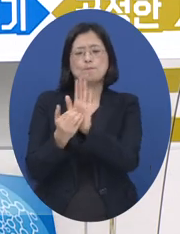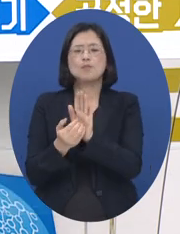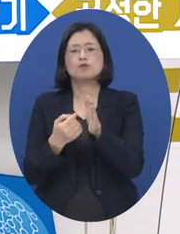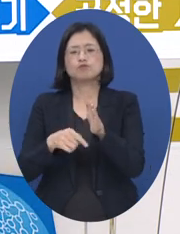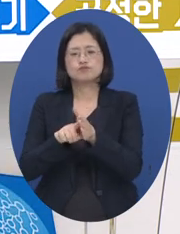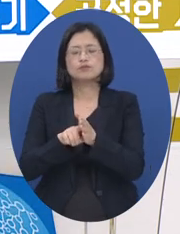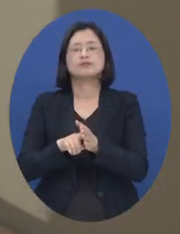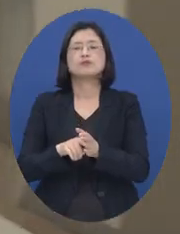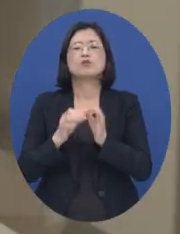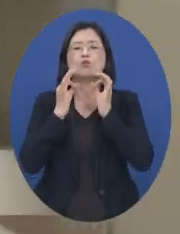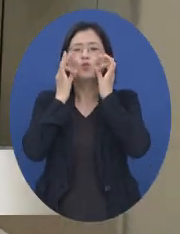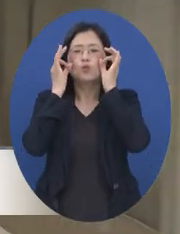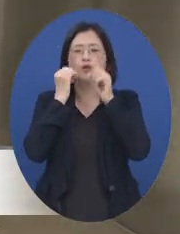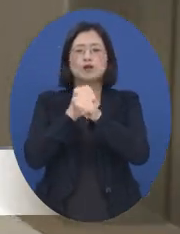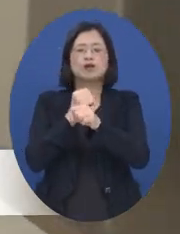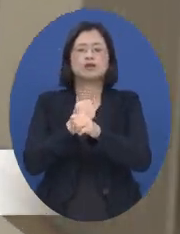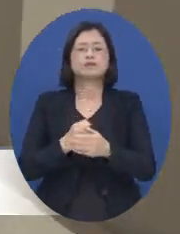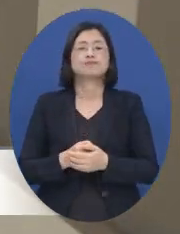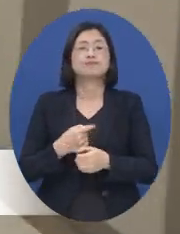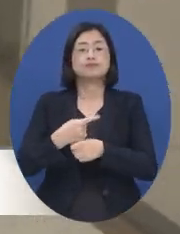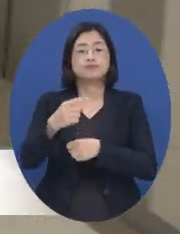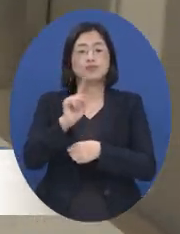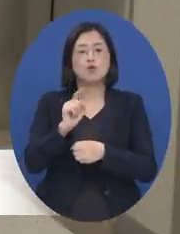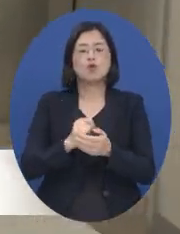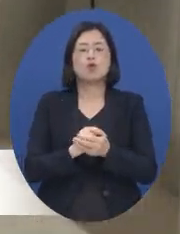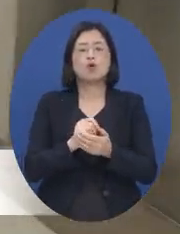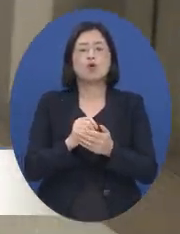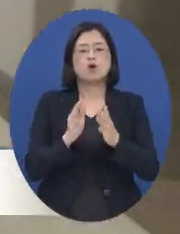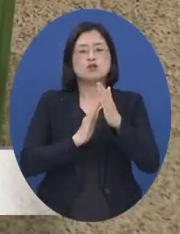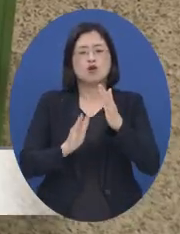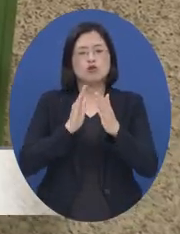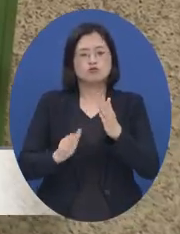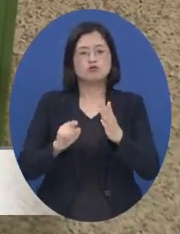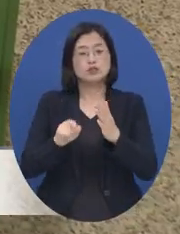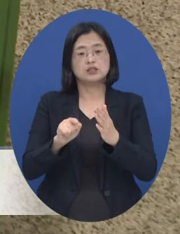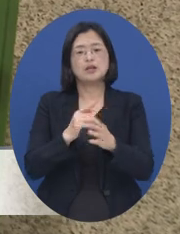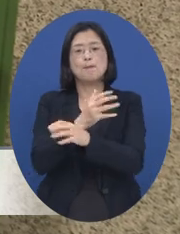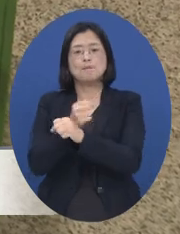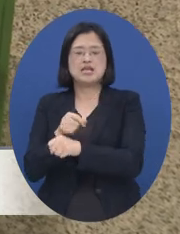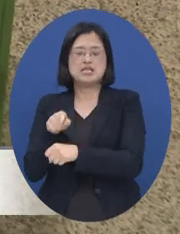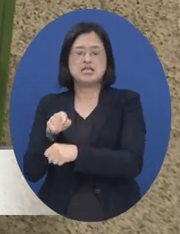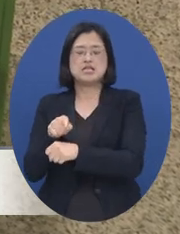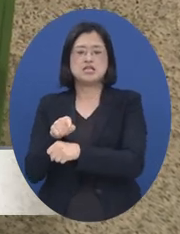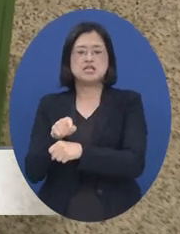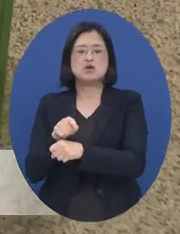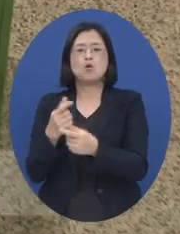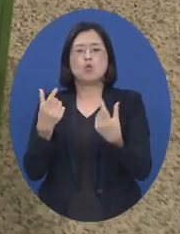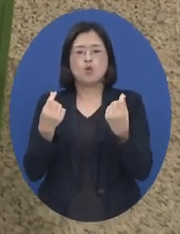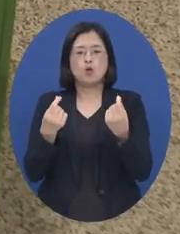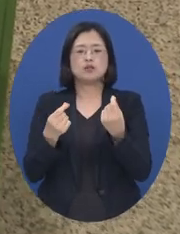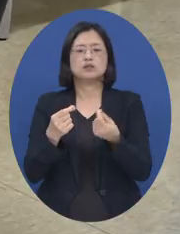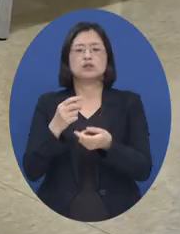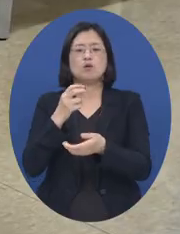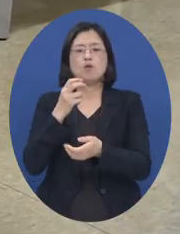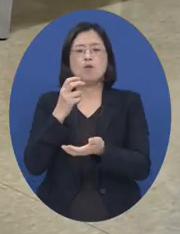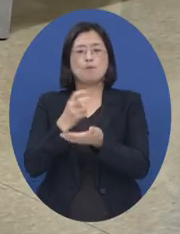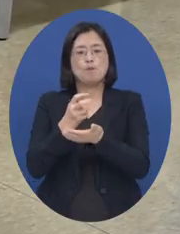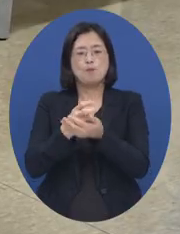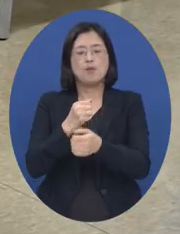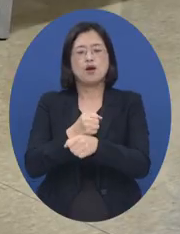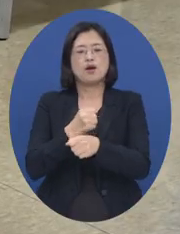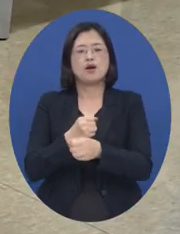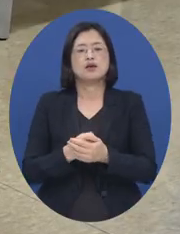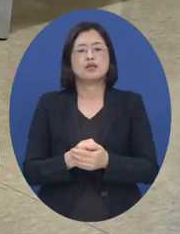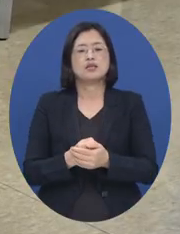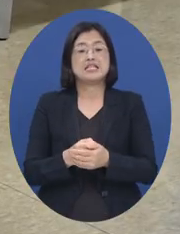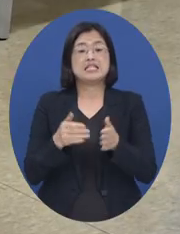노력합니다 내년부터는 비정규직의 전국 첫 고용 불안정 보상 수당을 도입합니다 계약